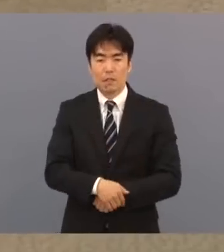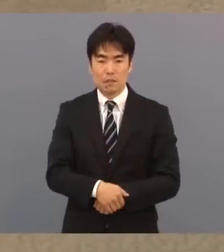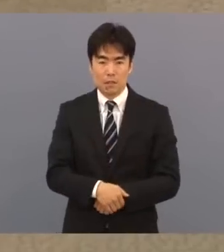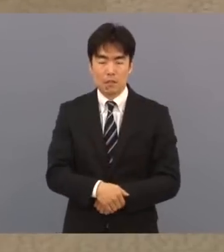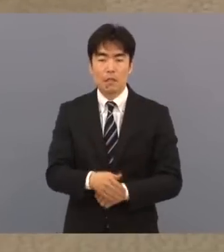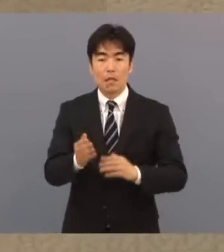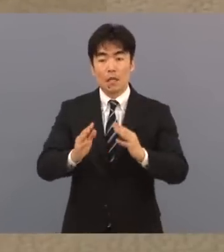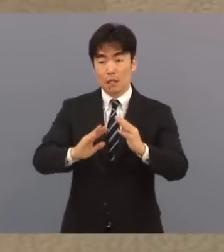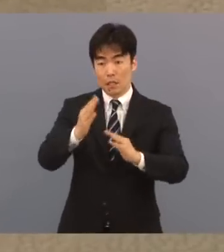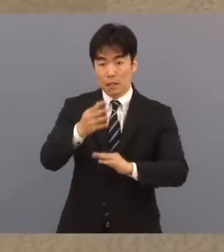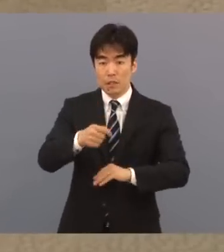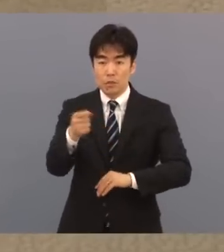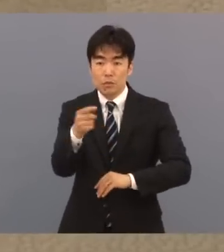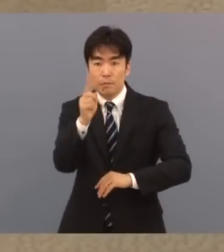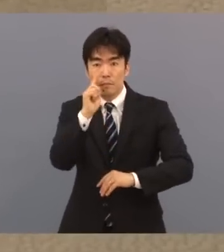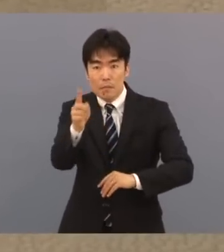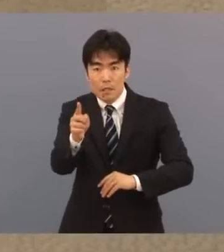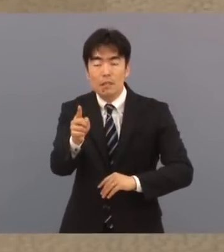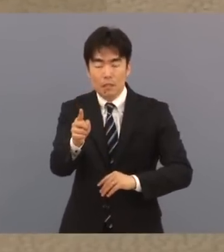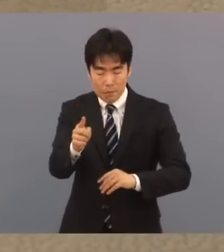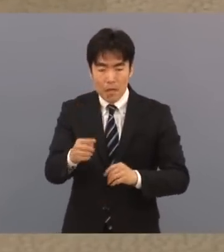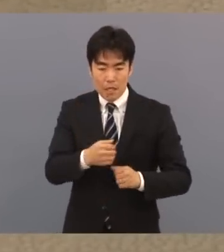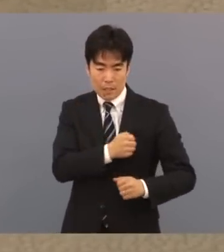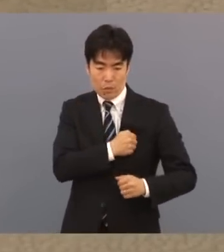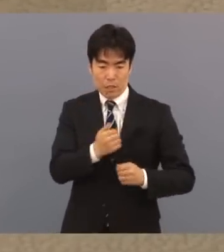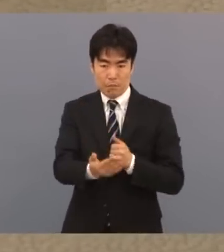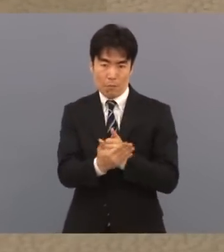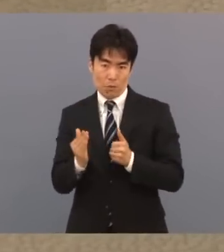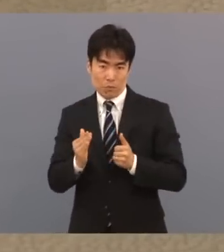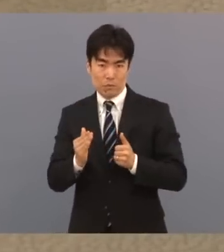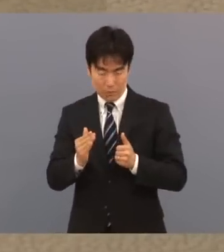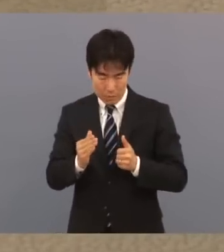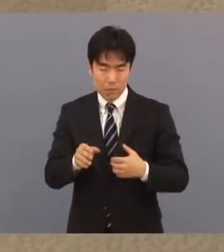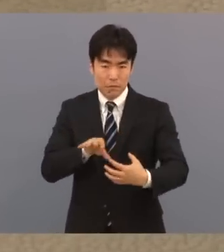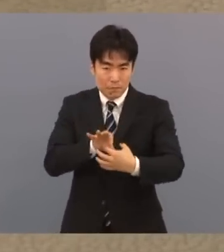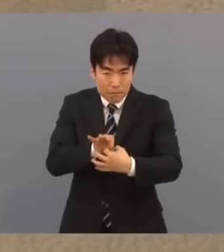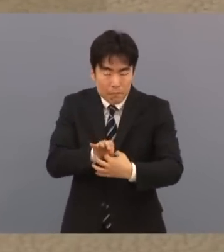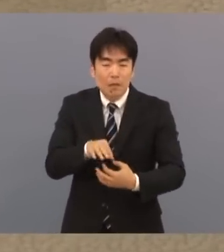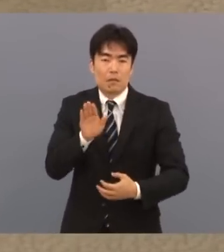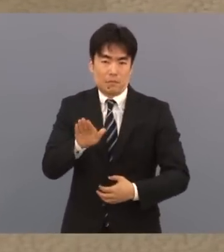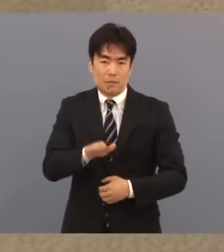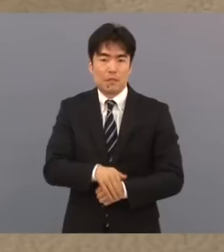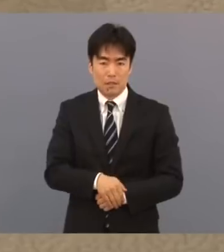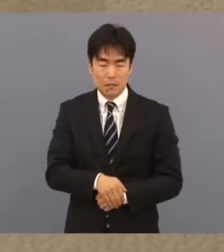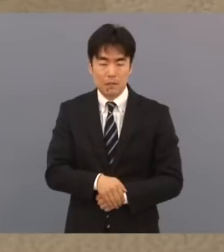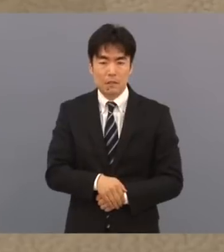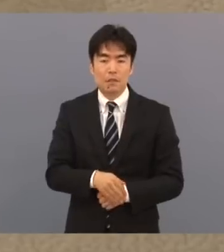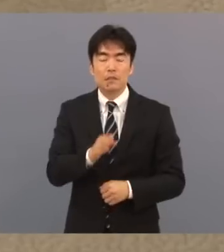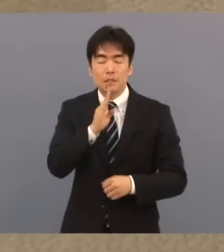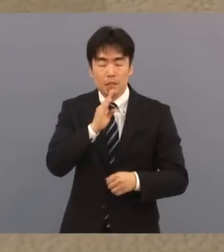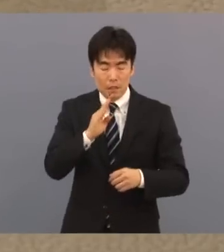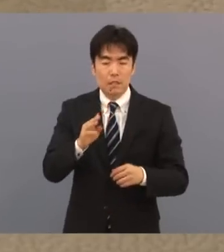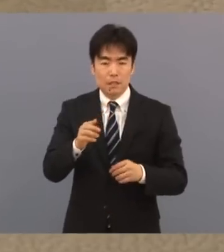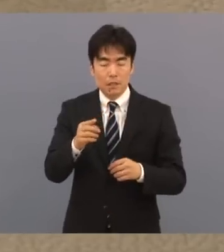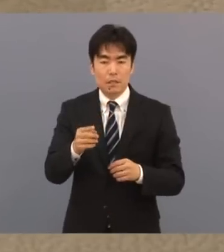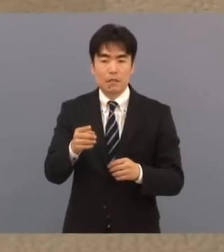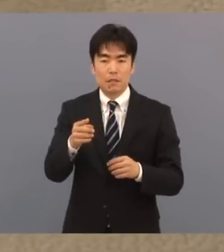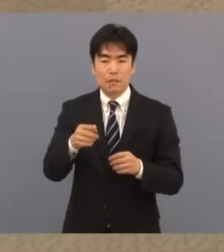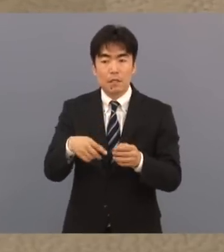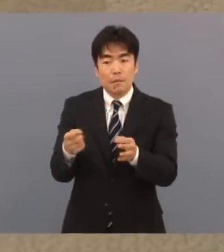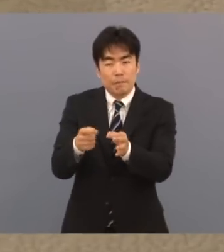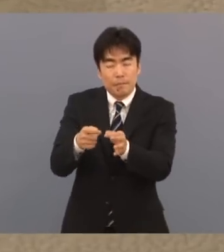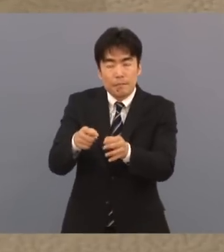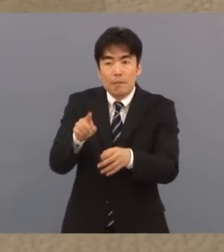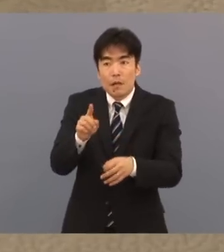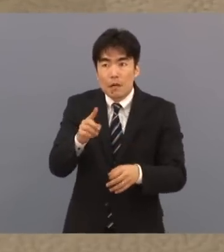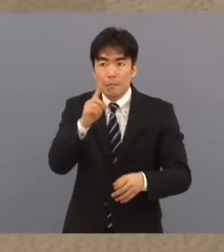火災にいち早く気づくことは命を守ることにつながります。実際に住宅用火災警報器